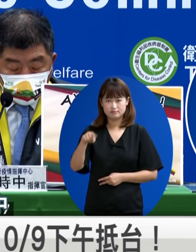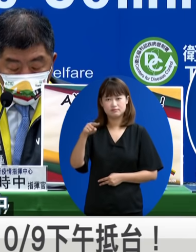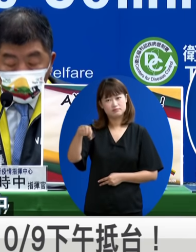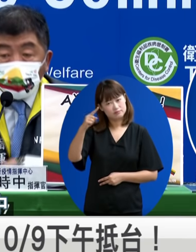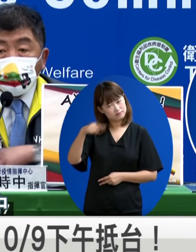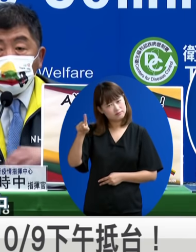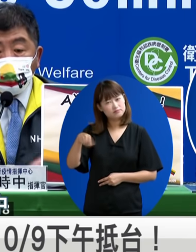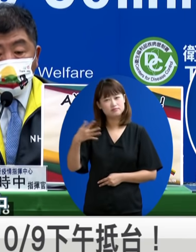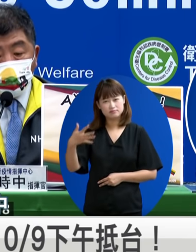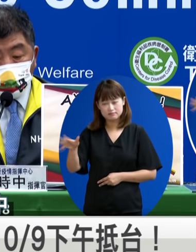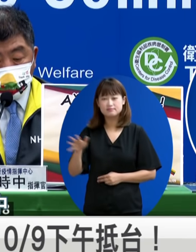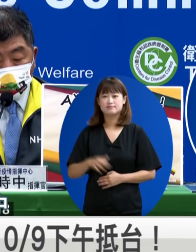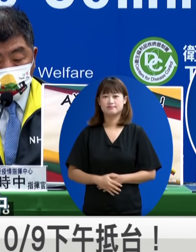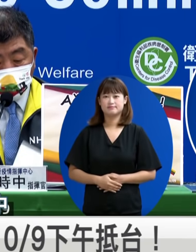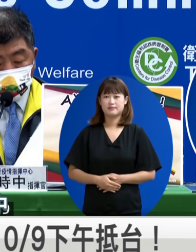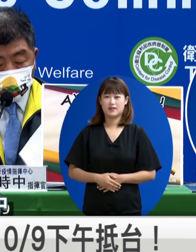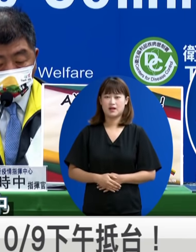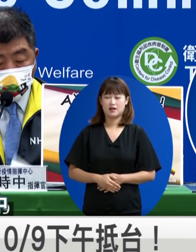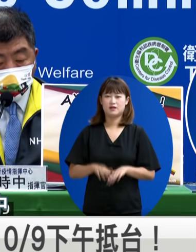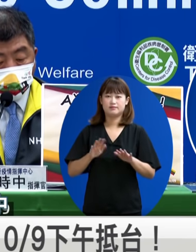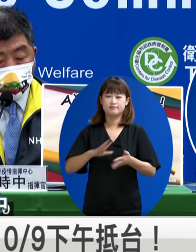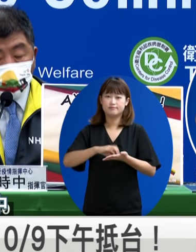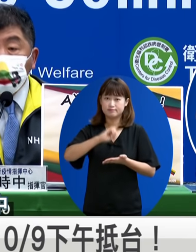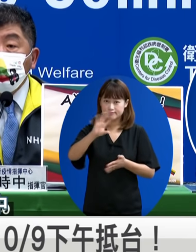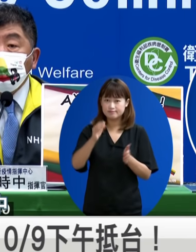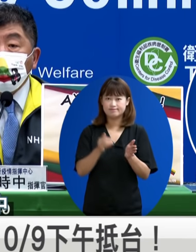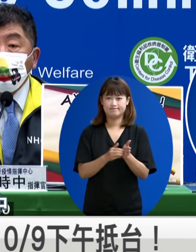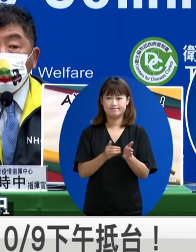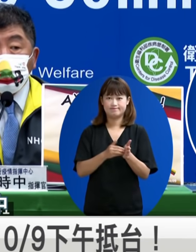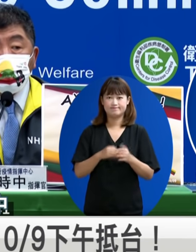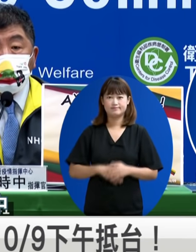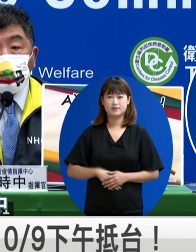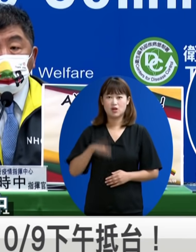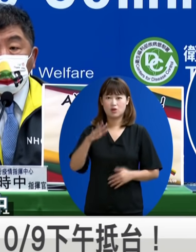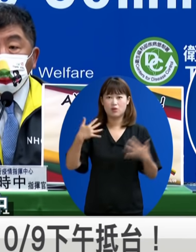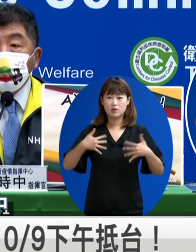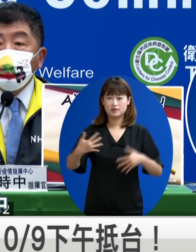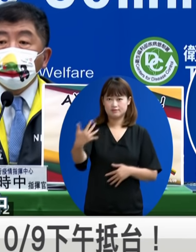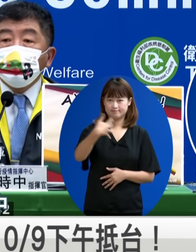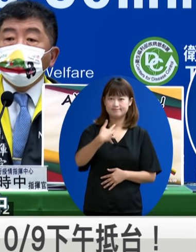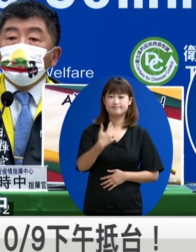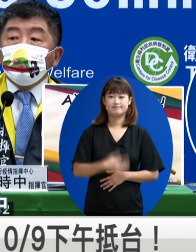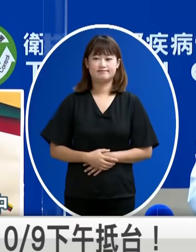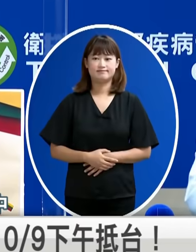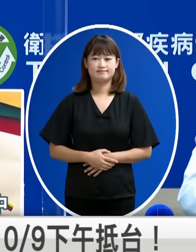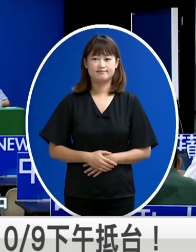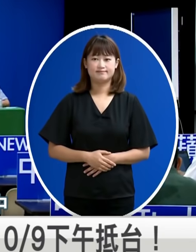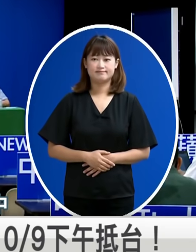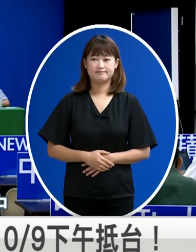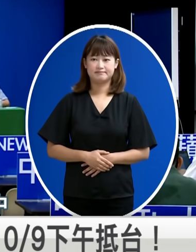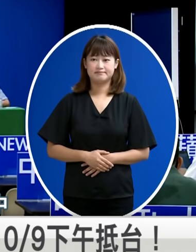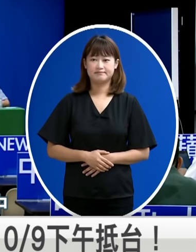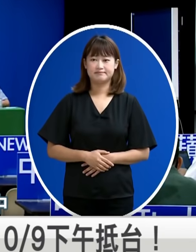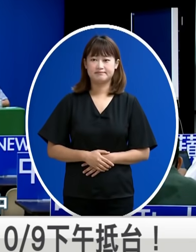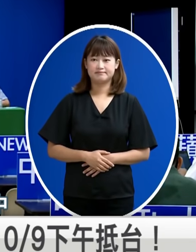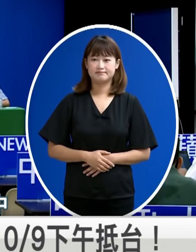241000多。好，那以上先跟大家做报告，那有问题可以提出来。